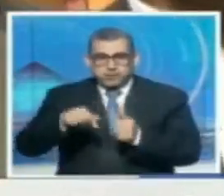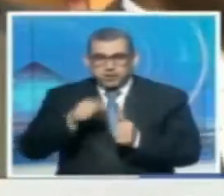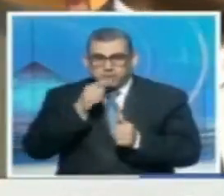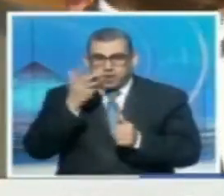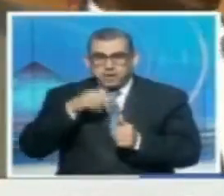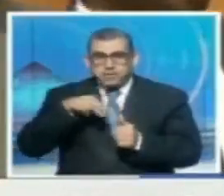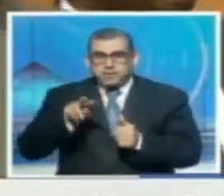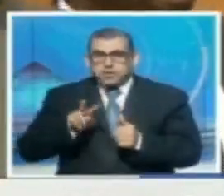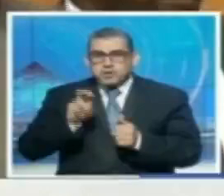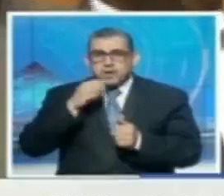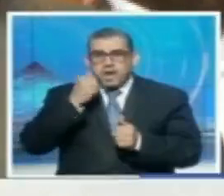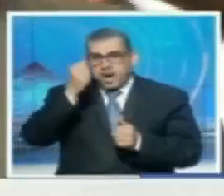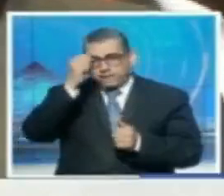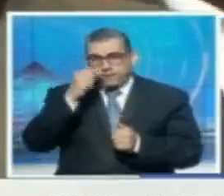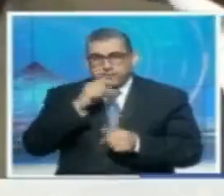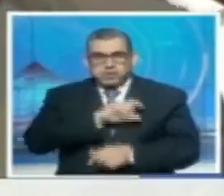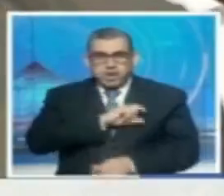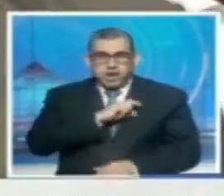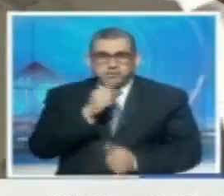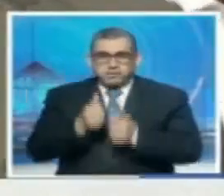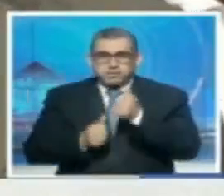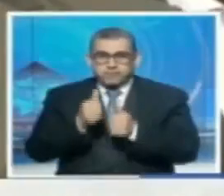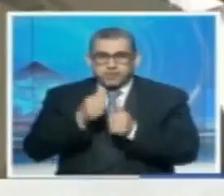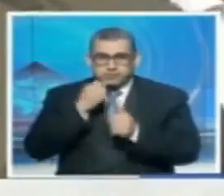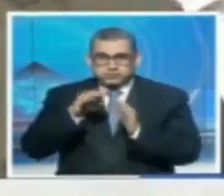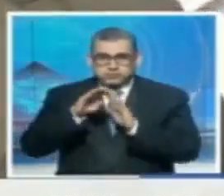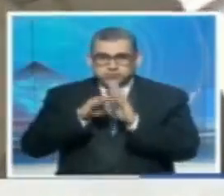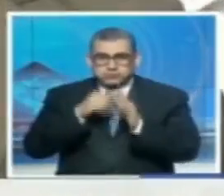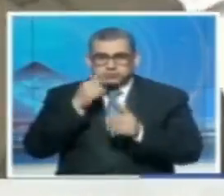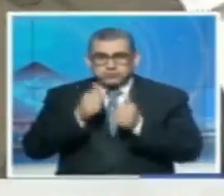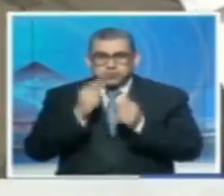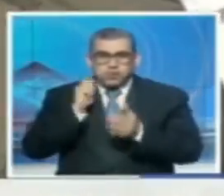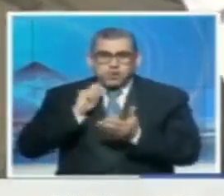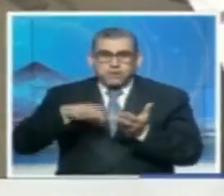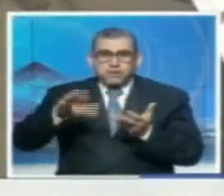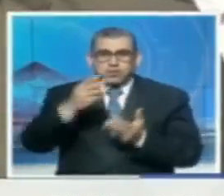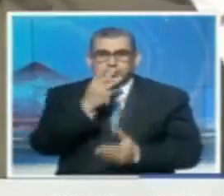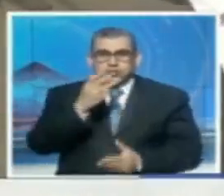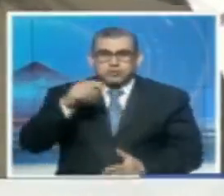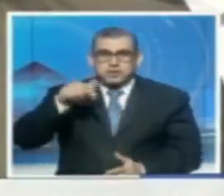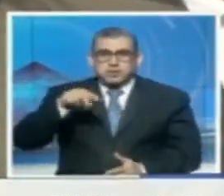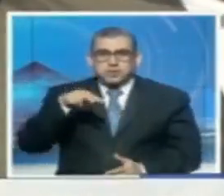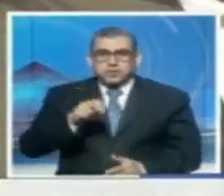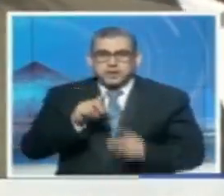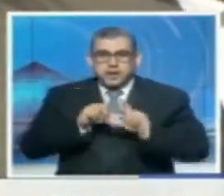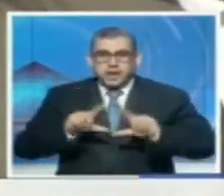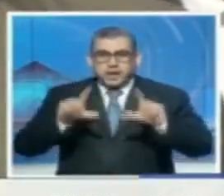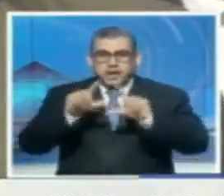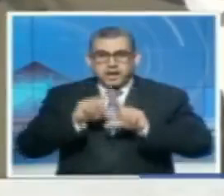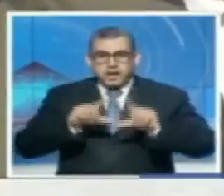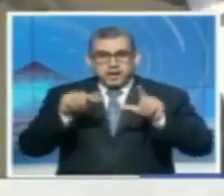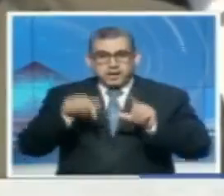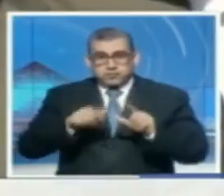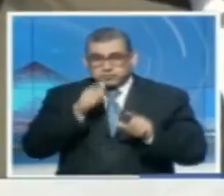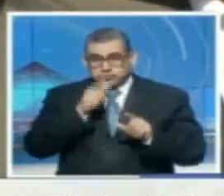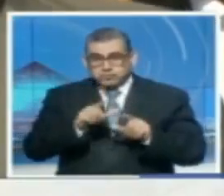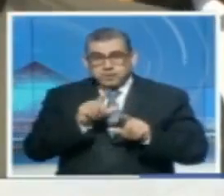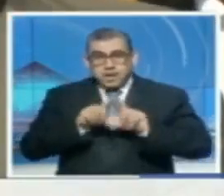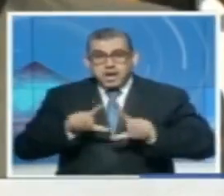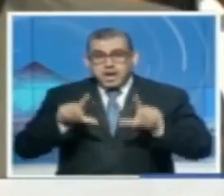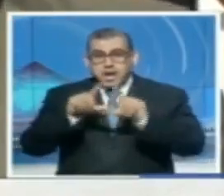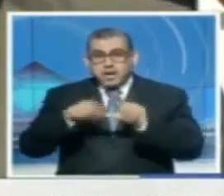188 ألف طالب بيأدوها حركة النهاردة، موزعين على 686 لجنة. هذه اللجان